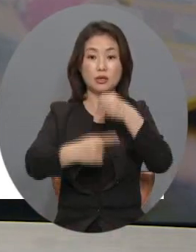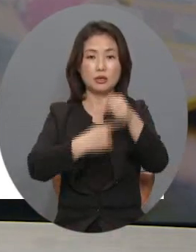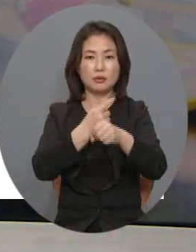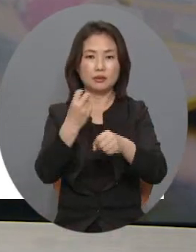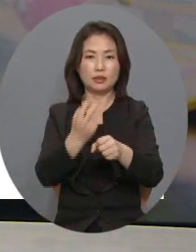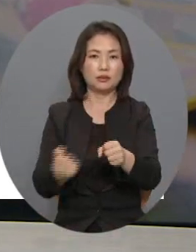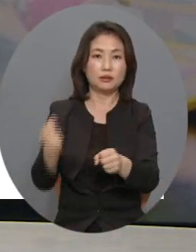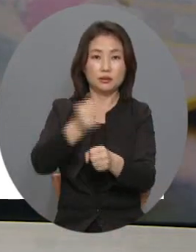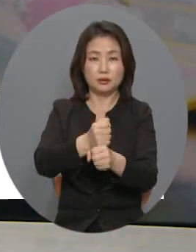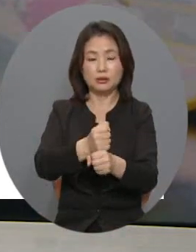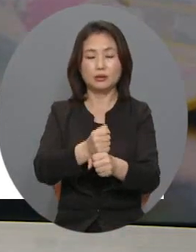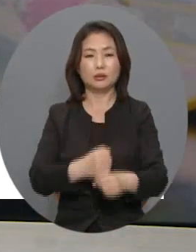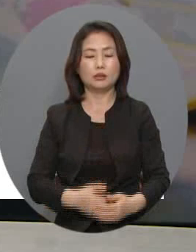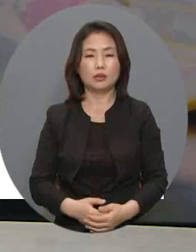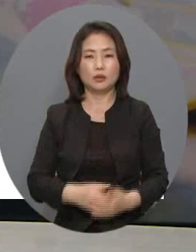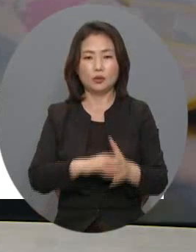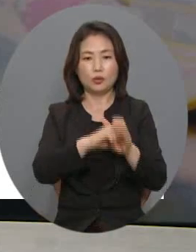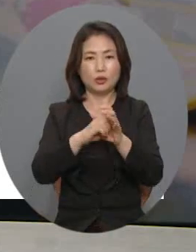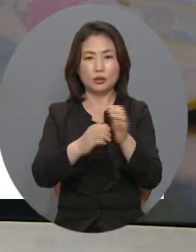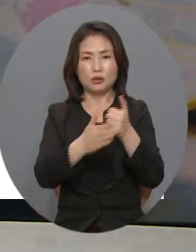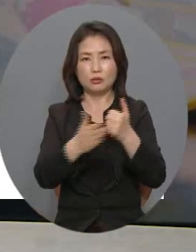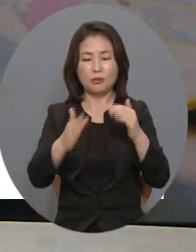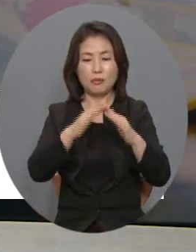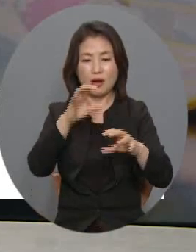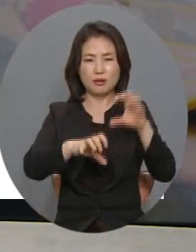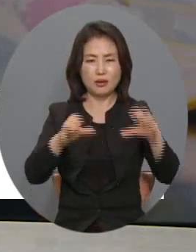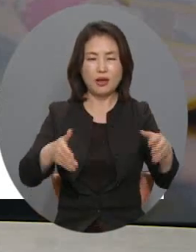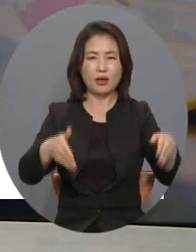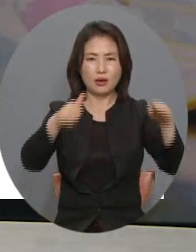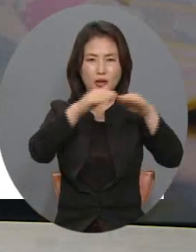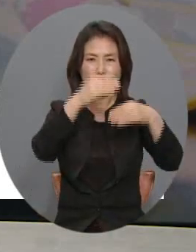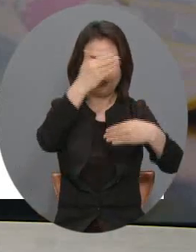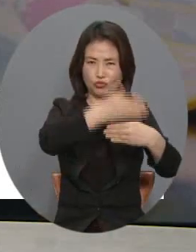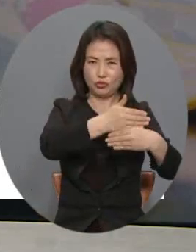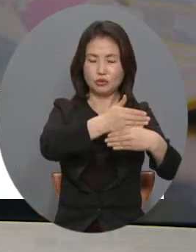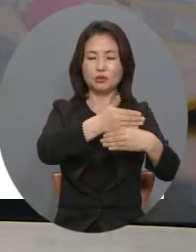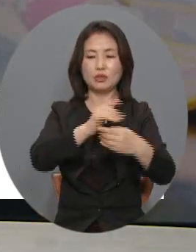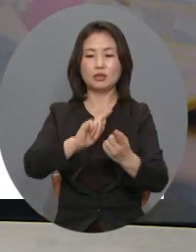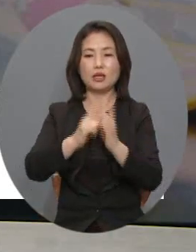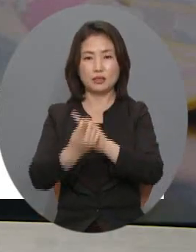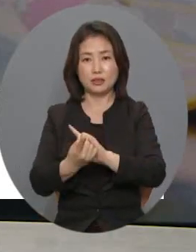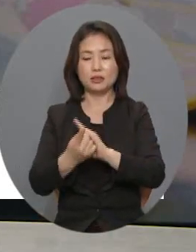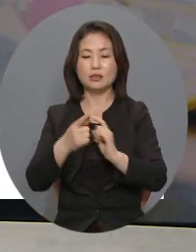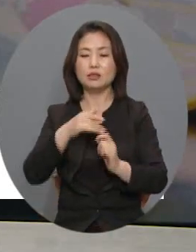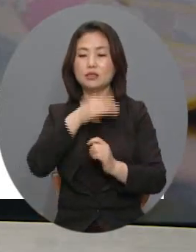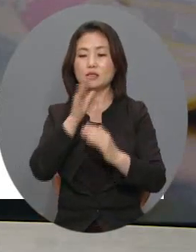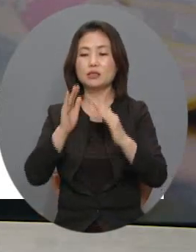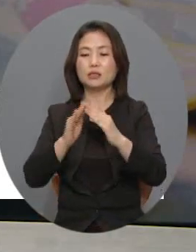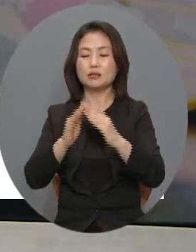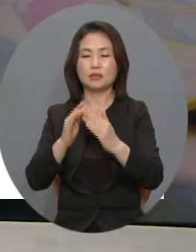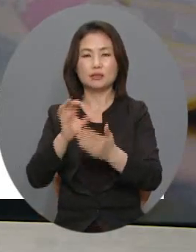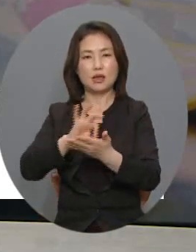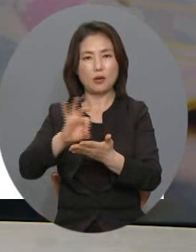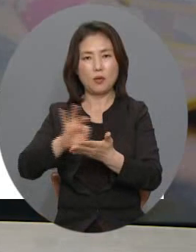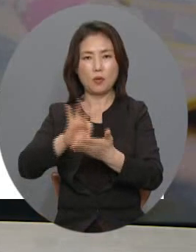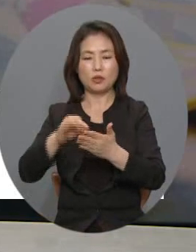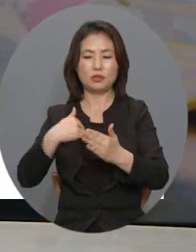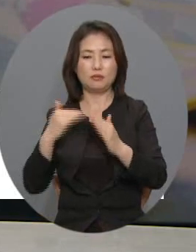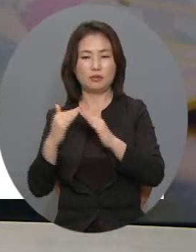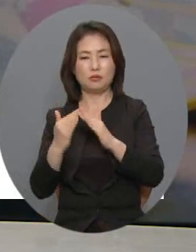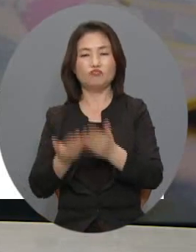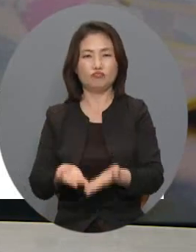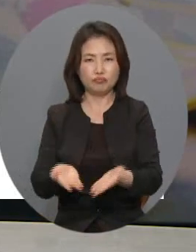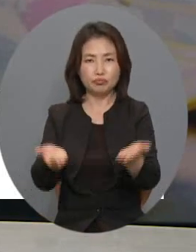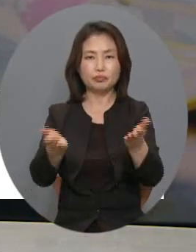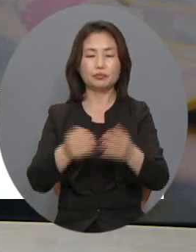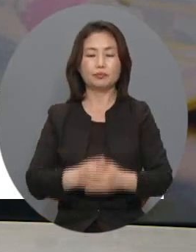만에 재개됐습니다. 코로나 여파로 마을회관은 문을 닫았지만 어르신들이 교실로 대신 사용하라고 자신의 집을